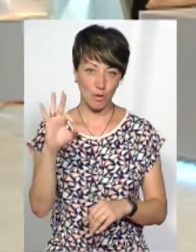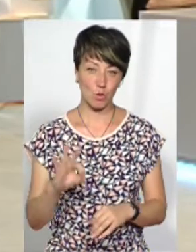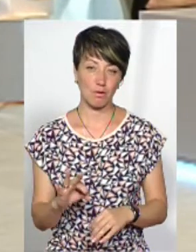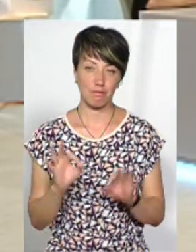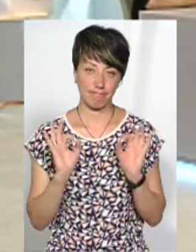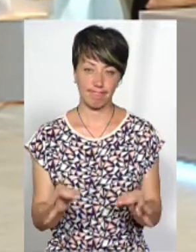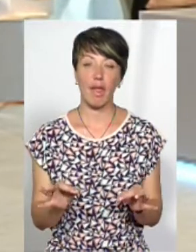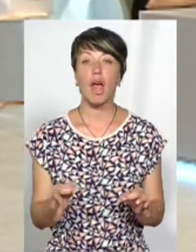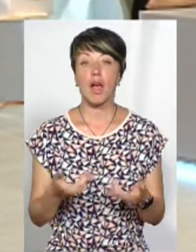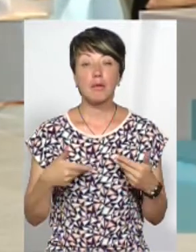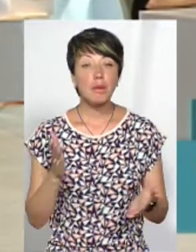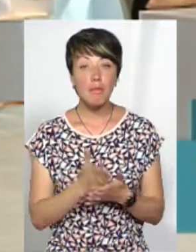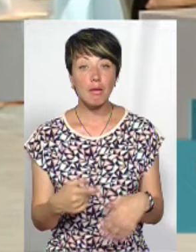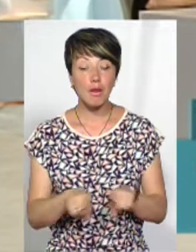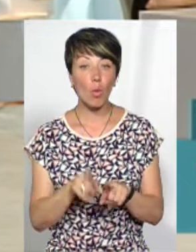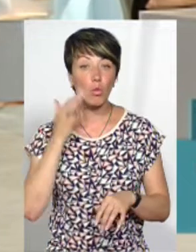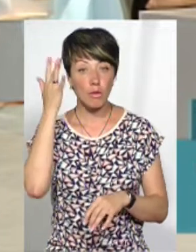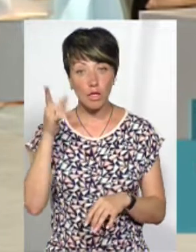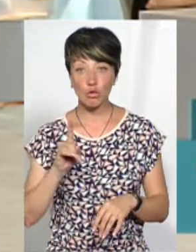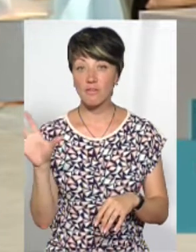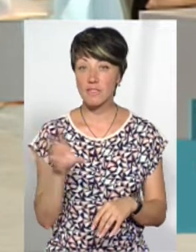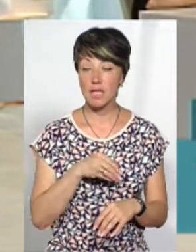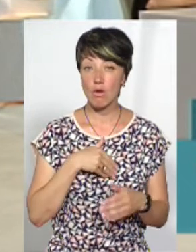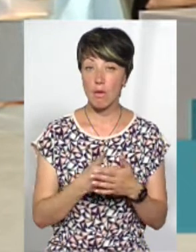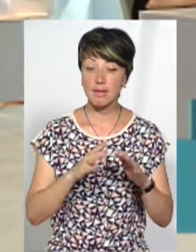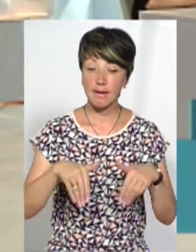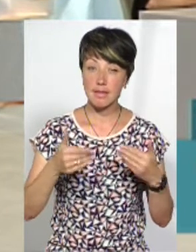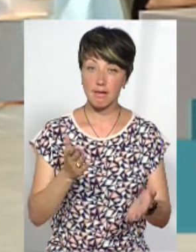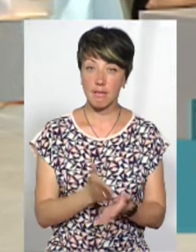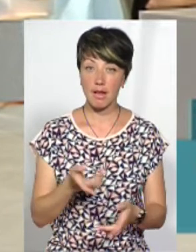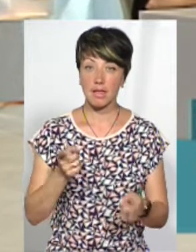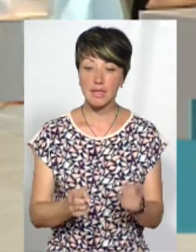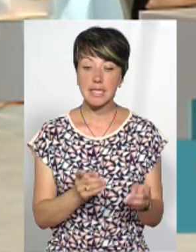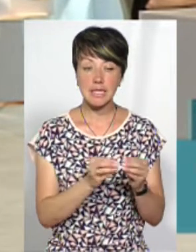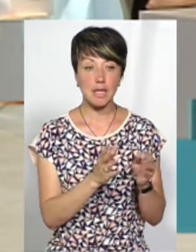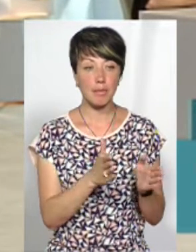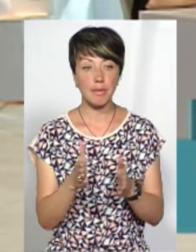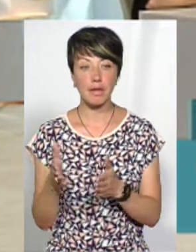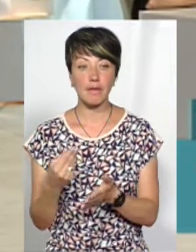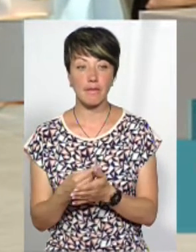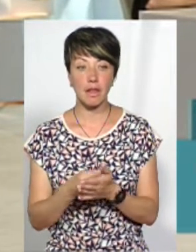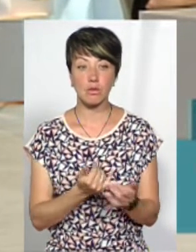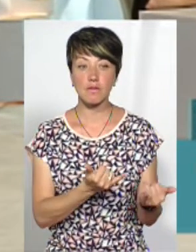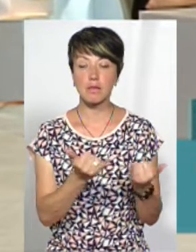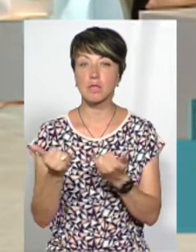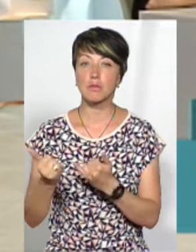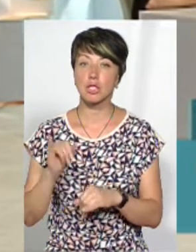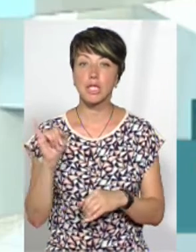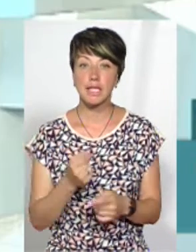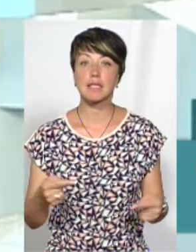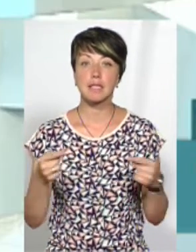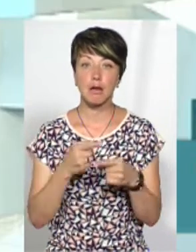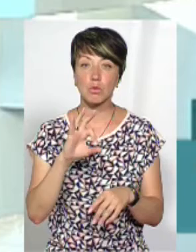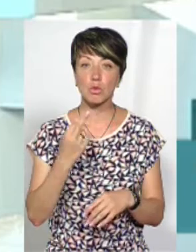І ми маємо таку мрію, щоб усі громадські ініціативи мали дійсно стабільне фінансове забезпечення. І